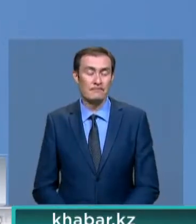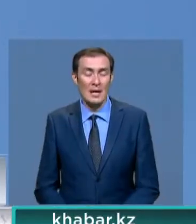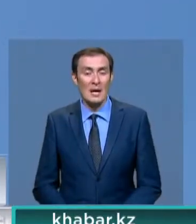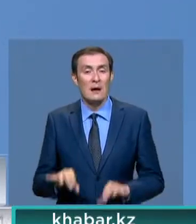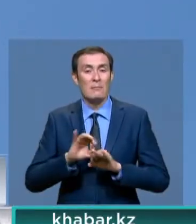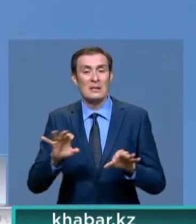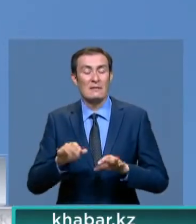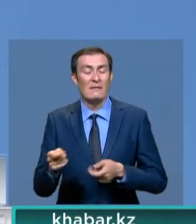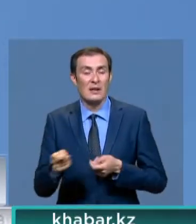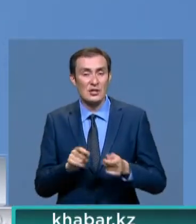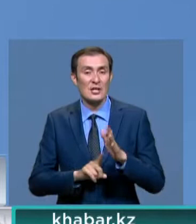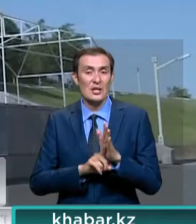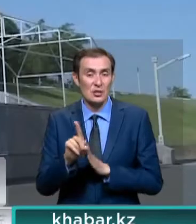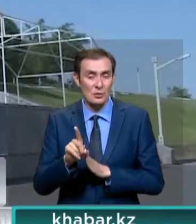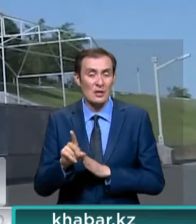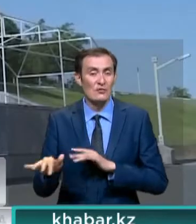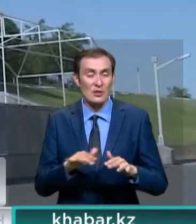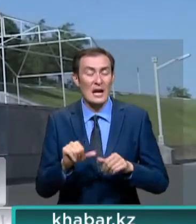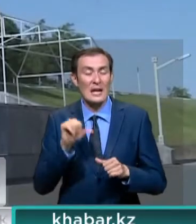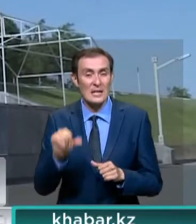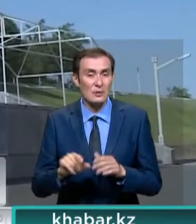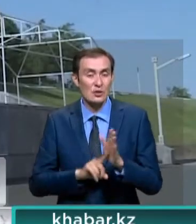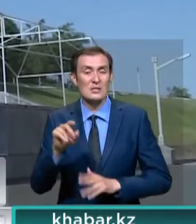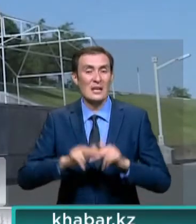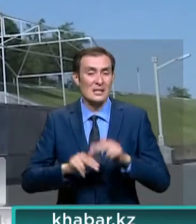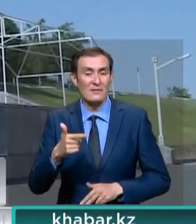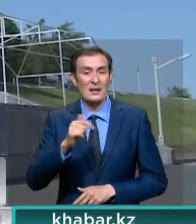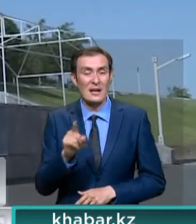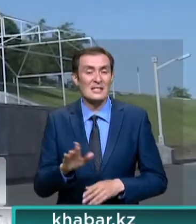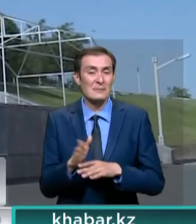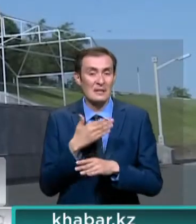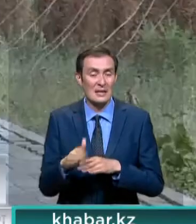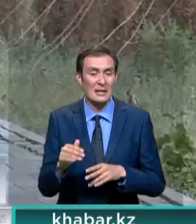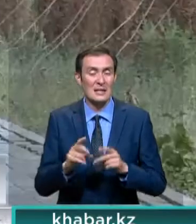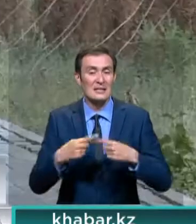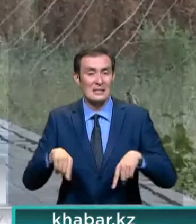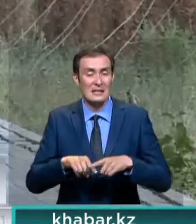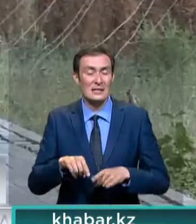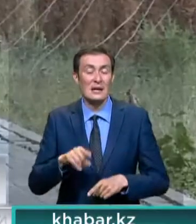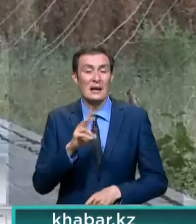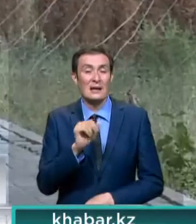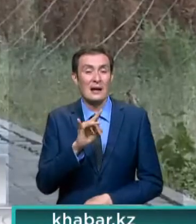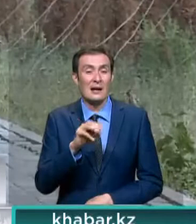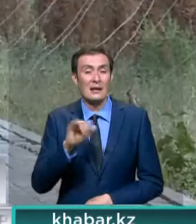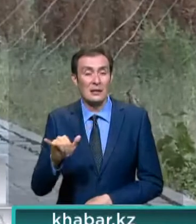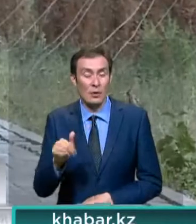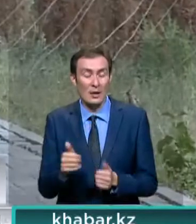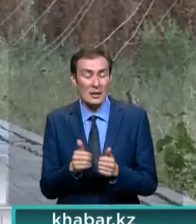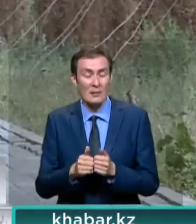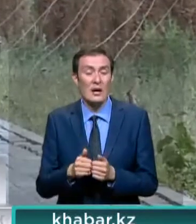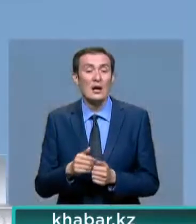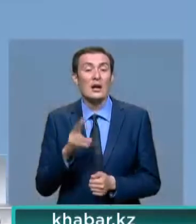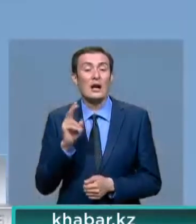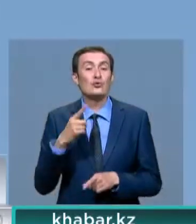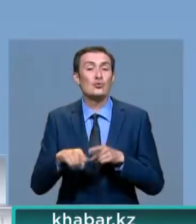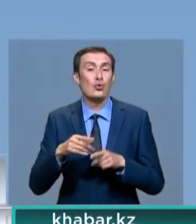местных властей, дело сдвинулось с мертвой точки, а именно начато строительство газораспределительной станции Каратау-Беликоль. Как скоро сельчане дождутся